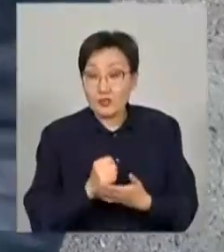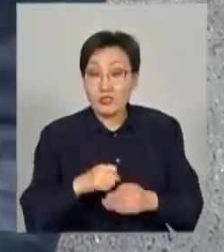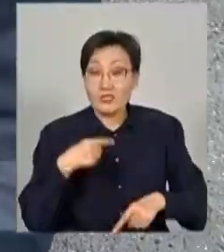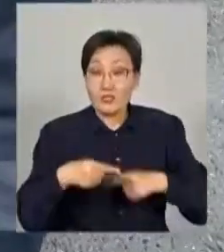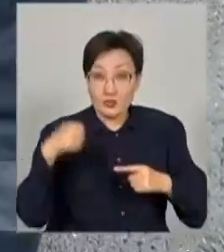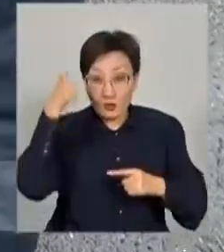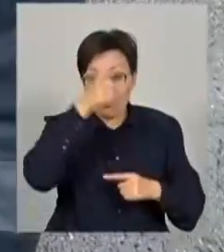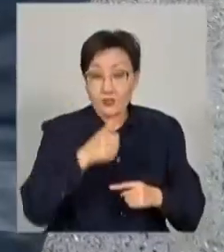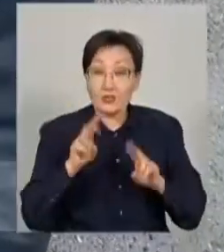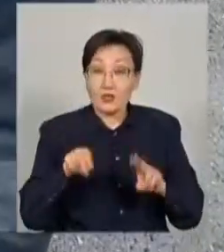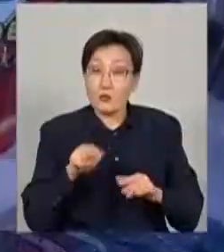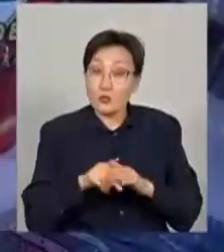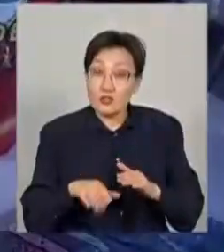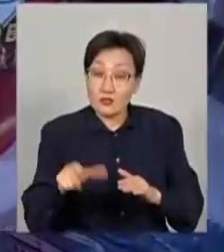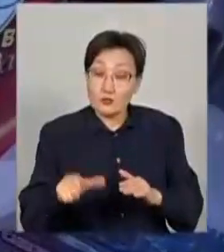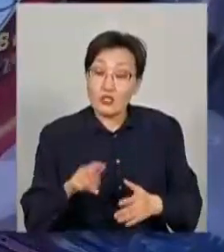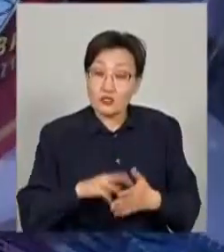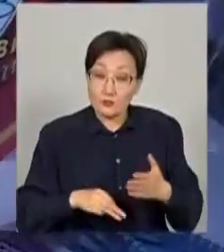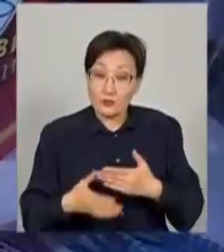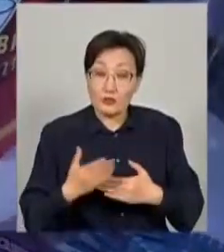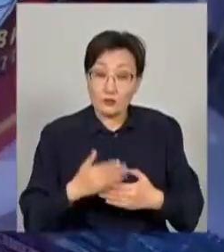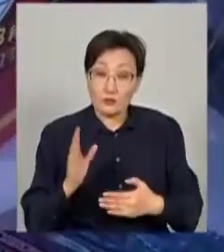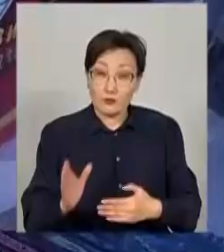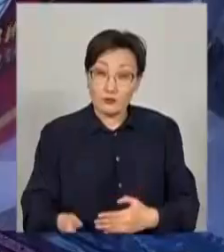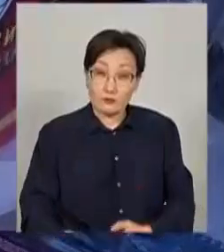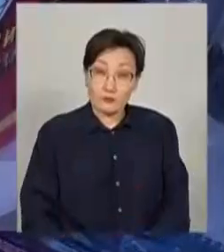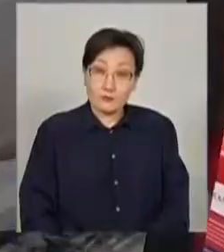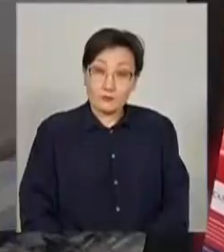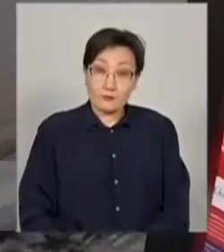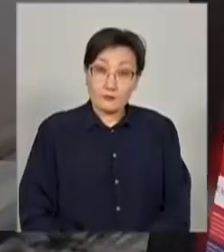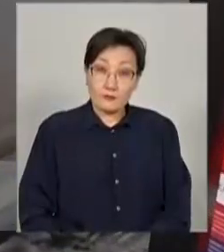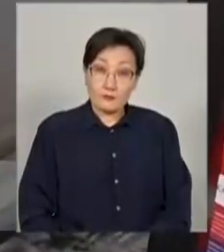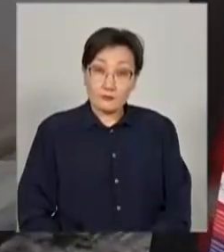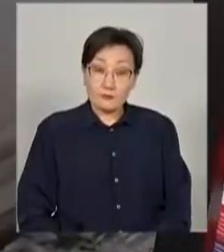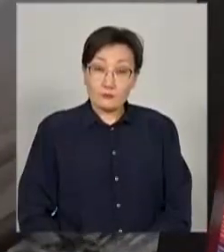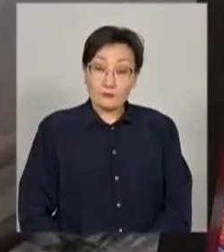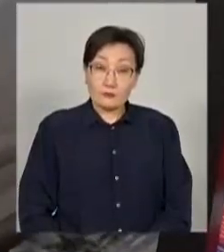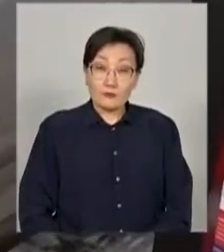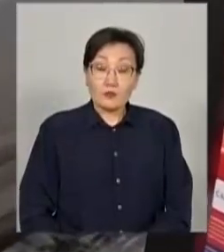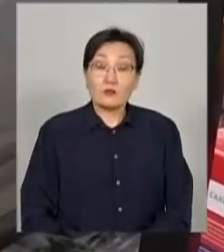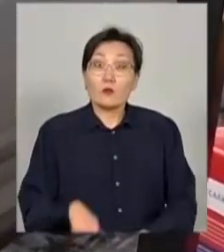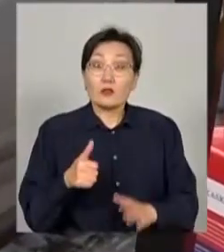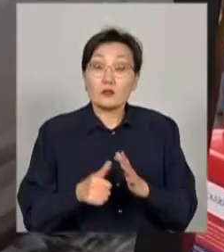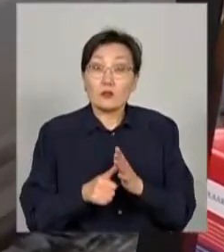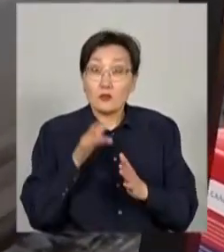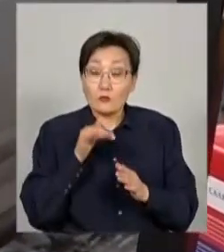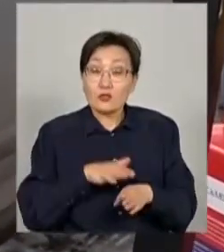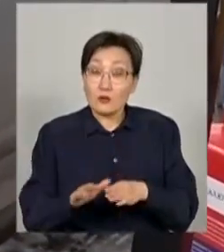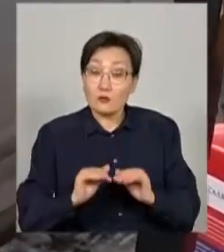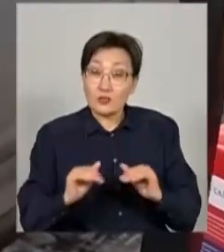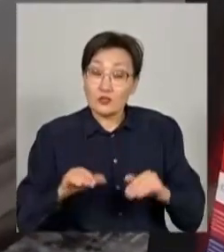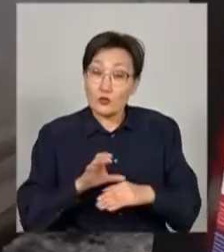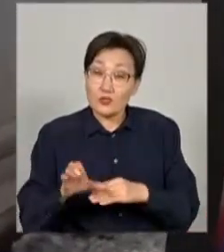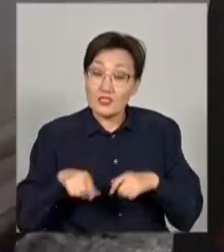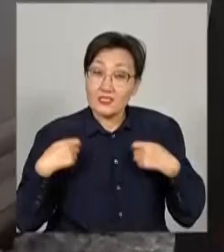жола ережені елемегендерге айыппұл салынатынын жеткізді. Предупредили, что нельзя продавать. Кәмелетке толмаған балаларға